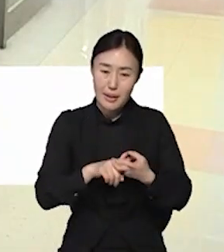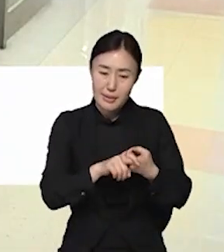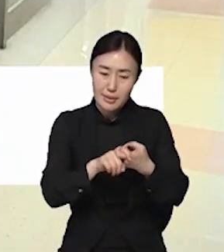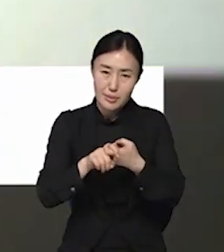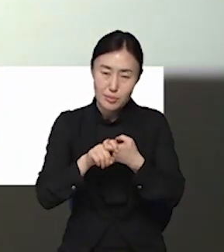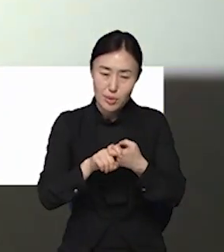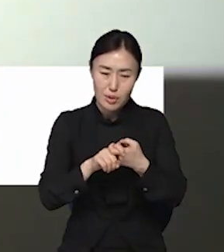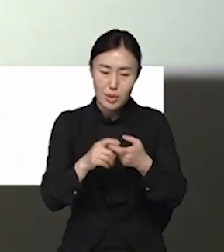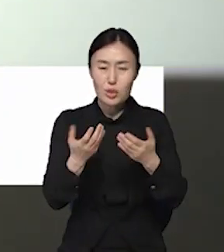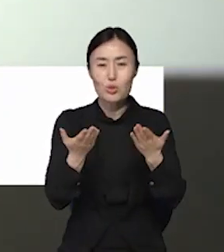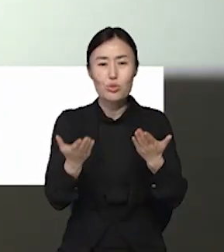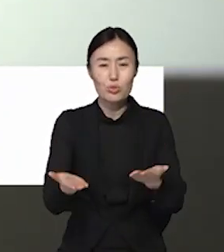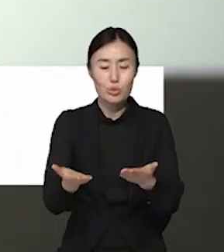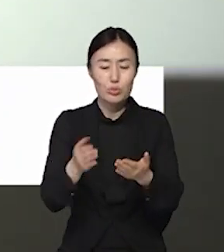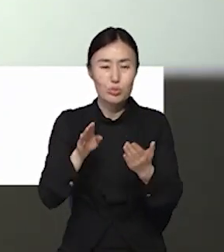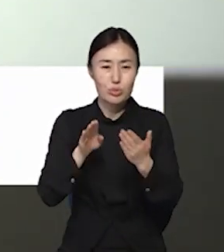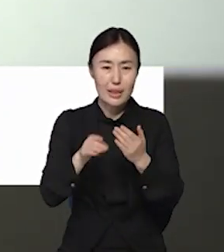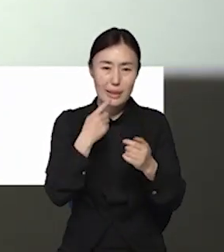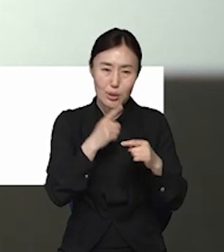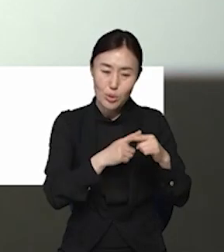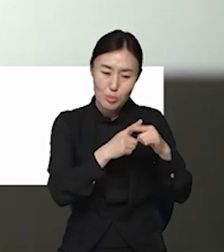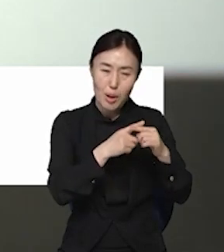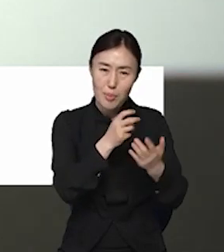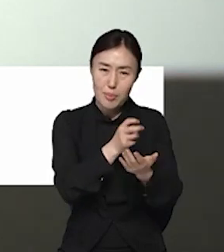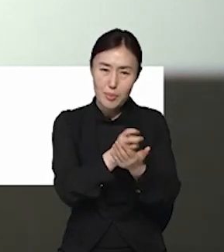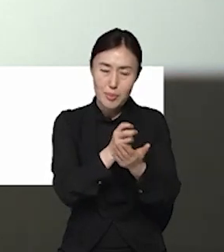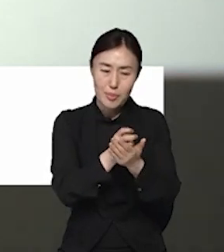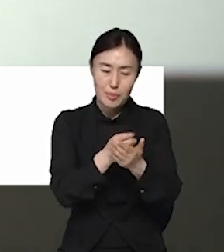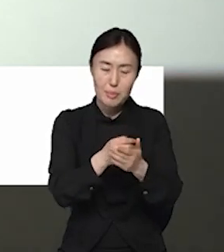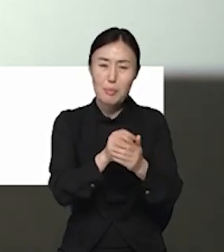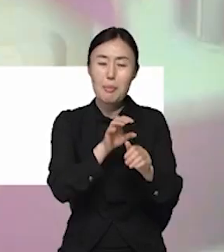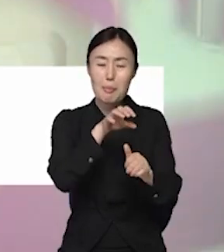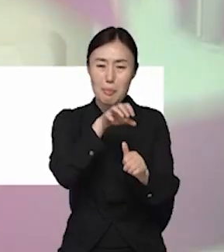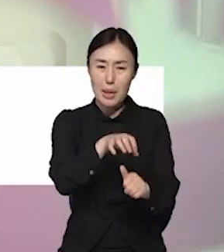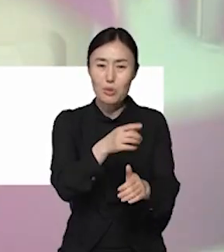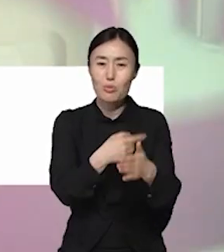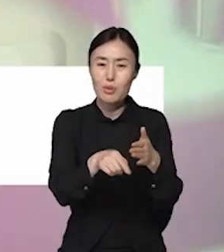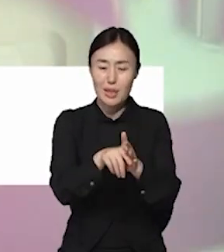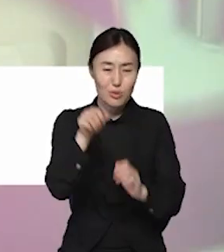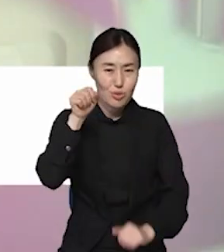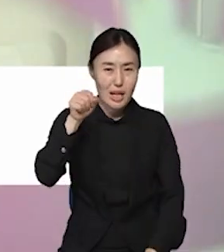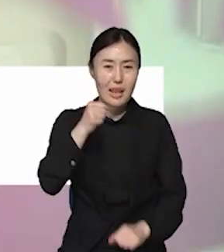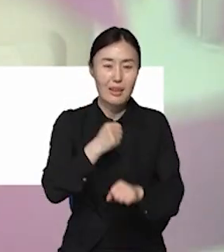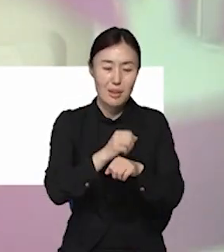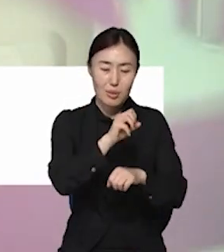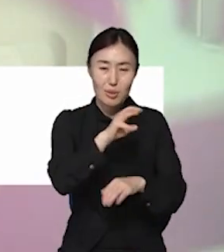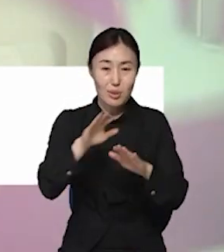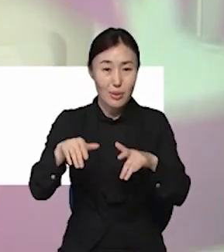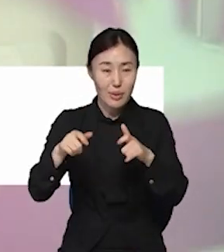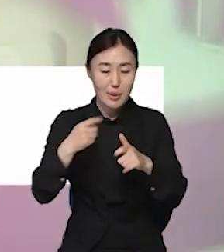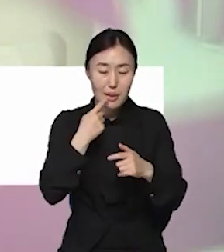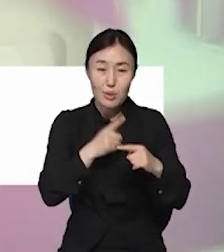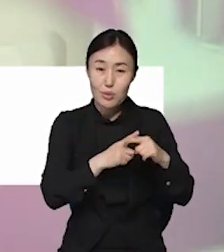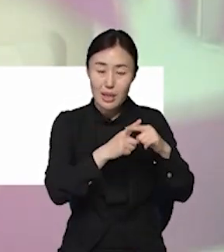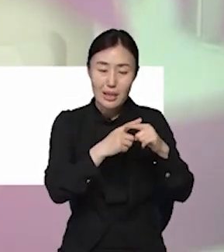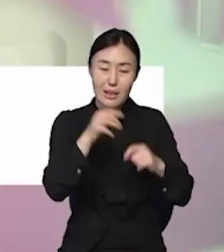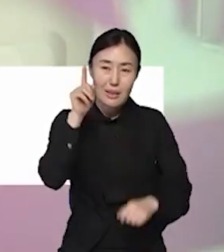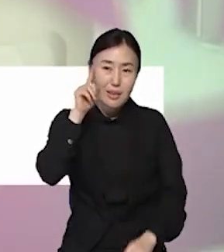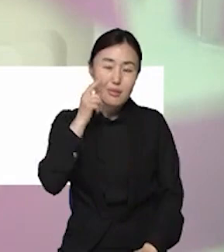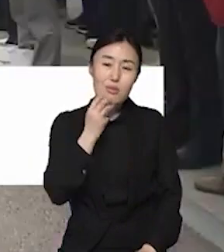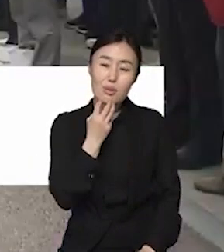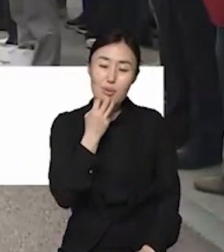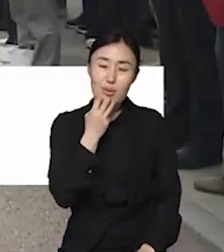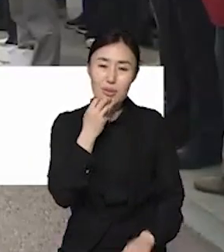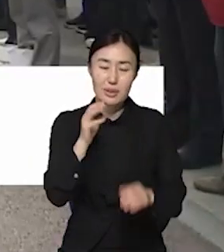일부 휴진하고 간호법 저지를 위한 투쟁에 동참했습니다. 한편 광주와 전남 간호사회는 내일 서울에서